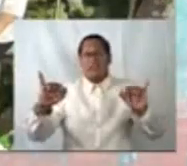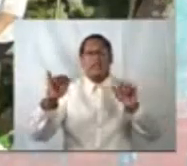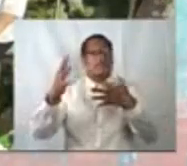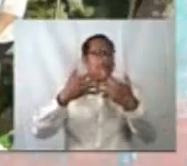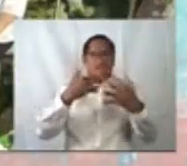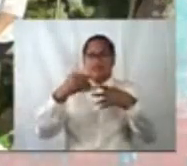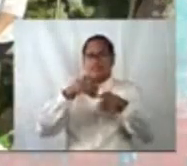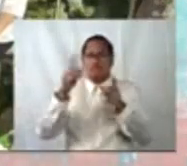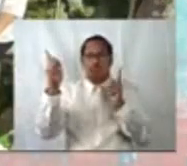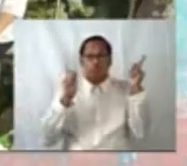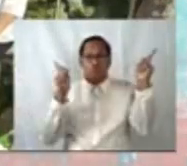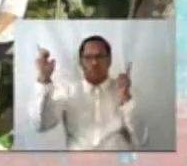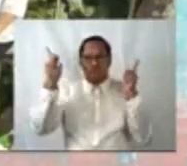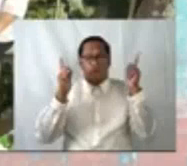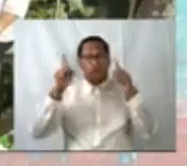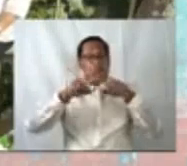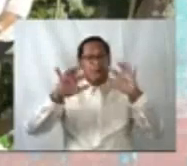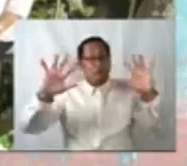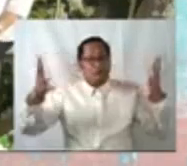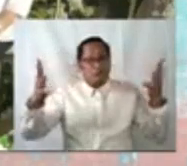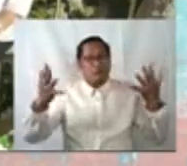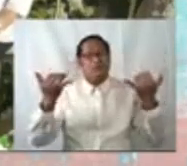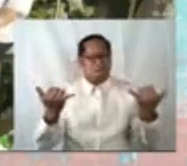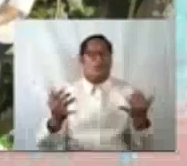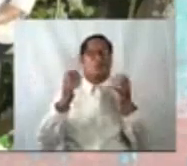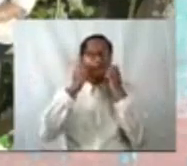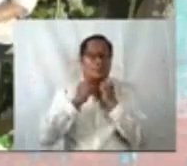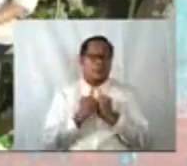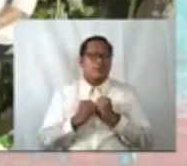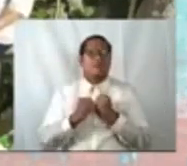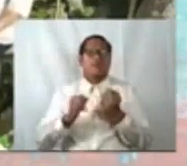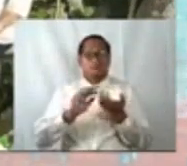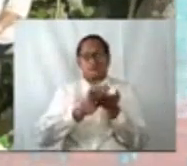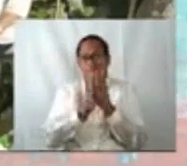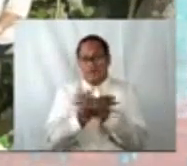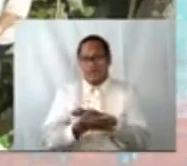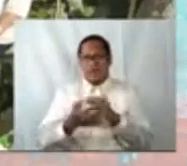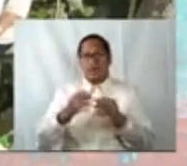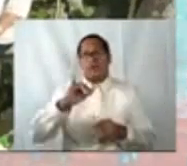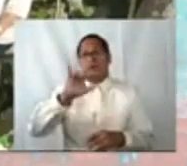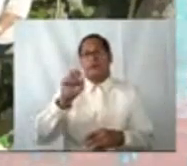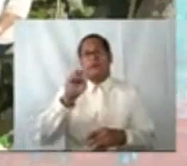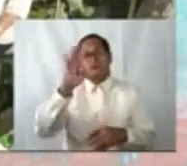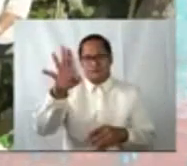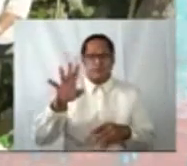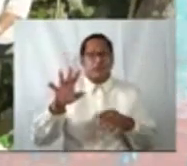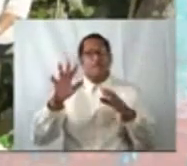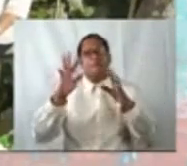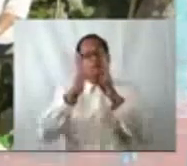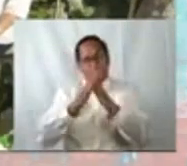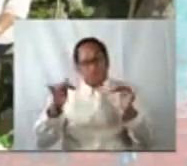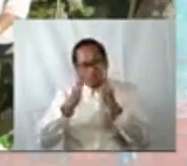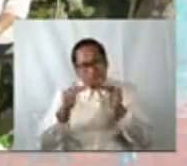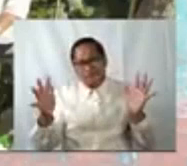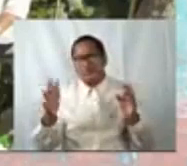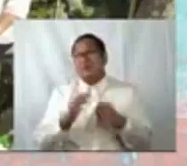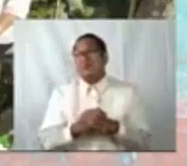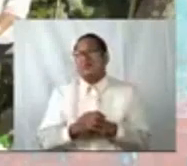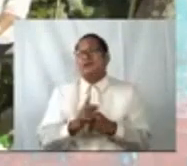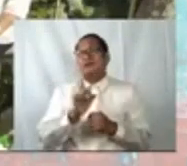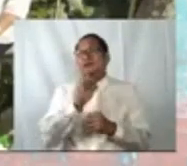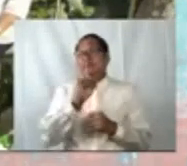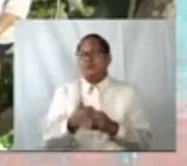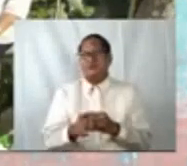ngayon, nawala na yan, naging praktikalidad, naging labor, naging job spare na lang. So, yeah. eh, hindi na para sa lahat